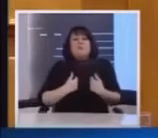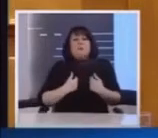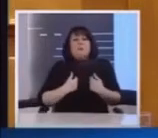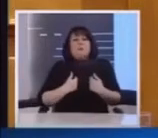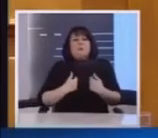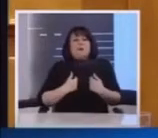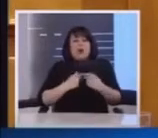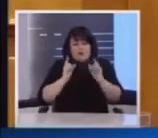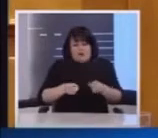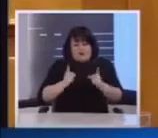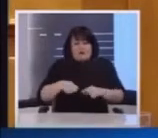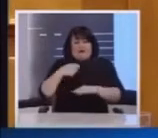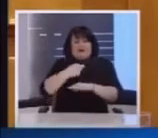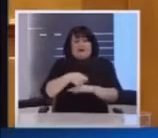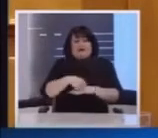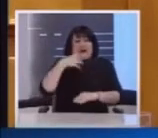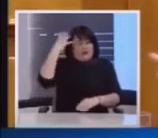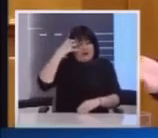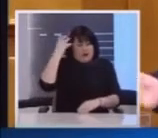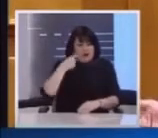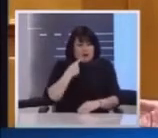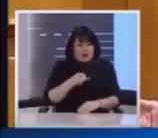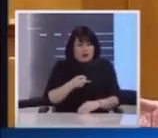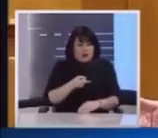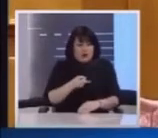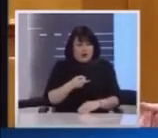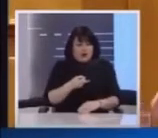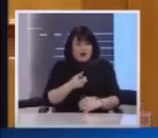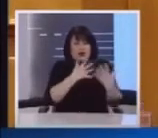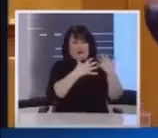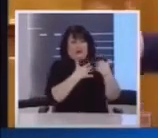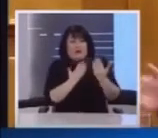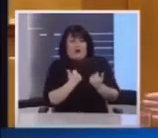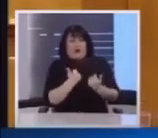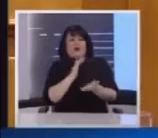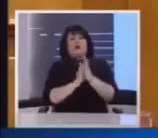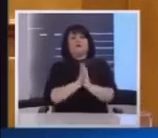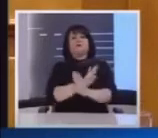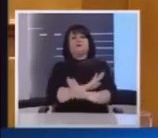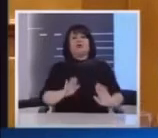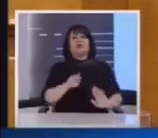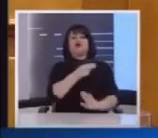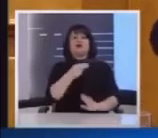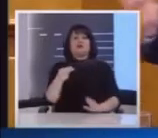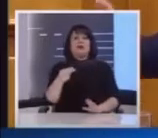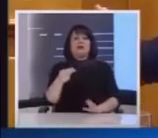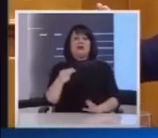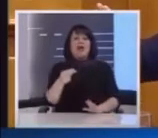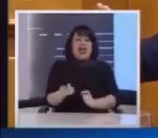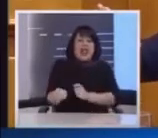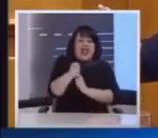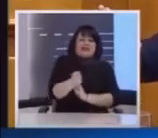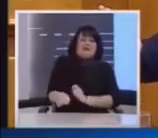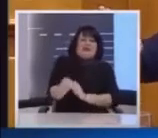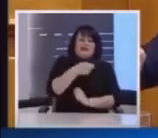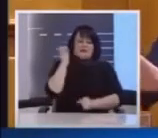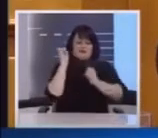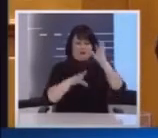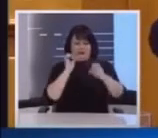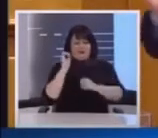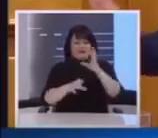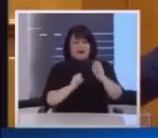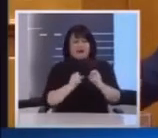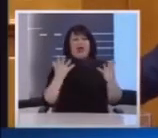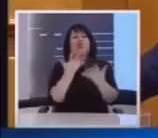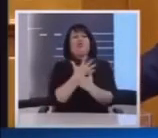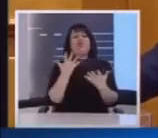με βάση την ομολογία και τη θεωρία δεν έχω αρμοδιότητα, άρα τελείωσε η υπόθεση. Λάσπη,